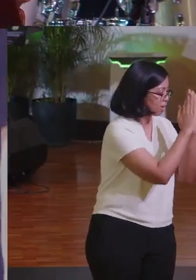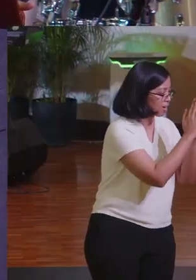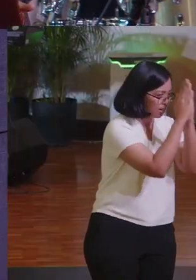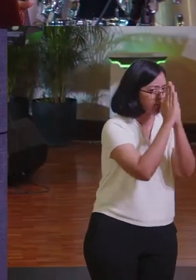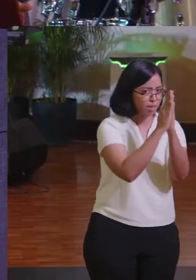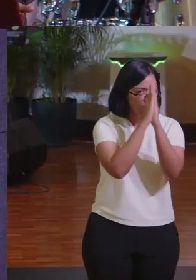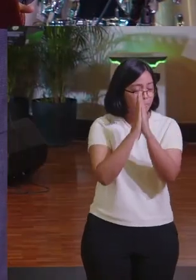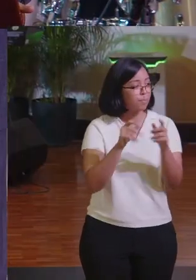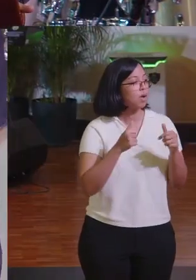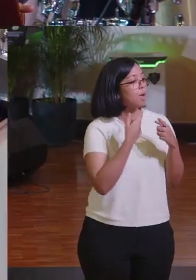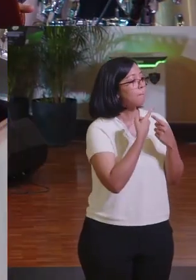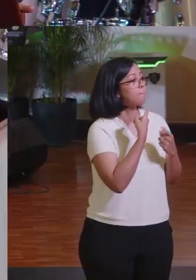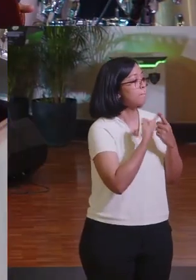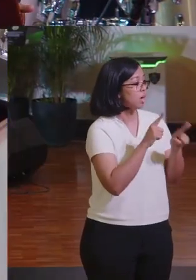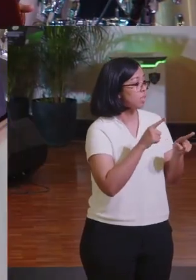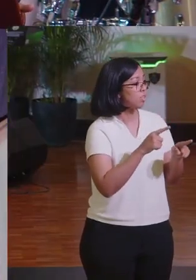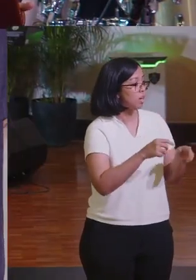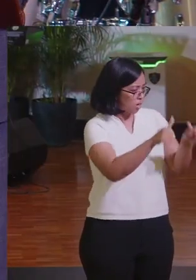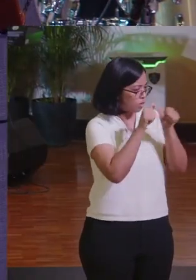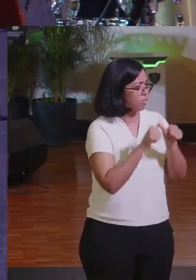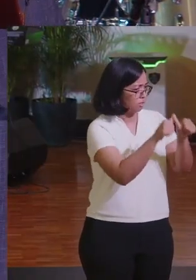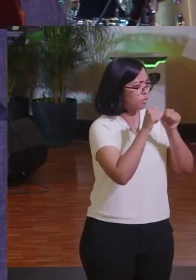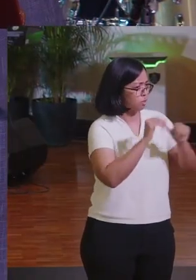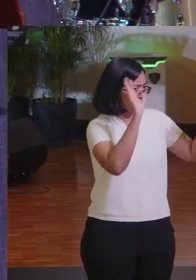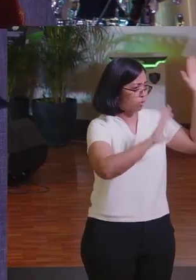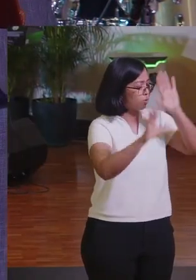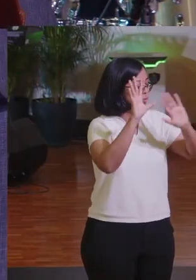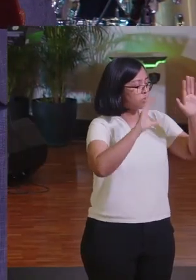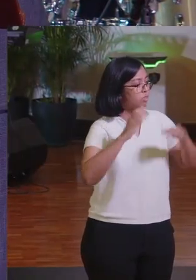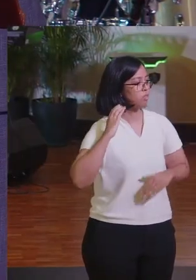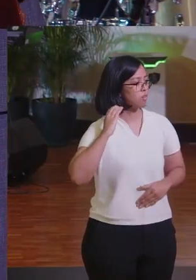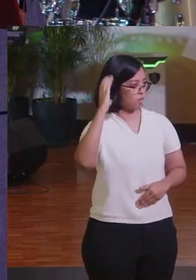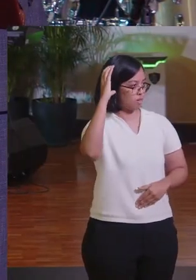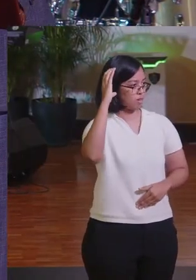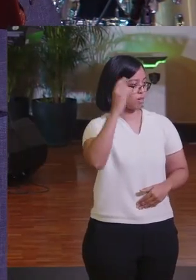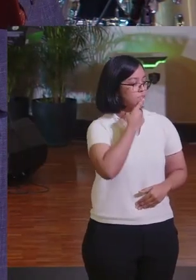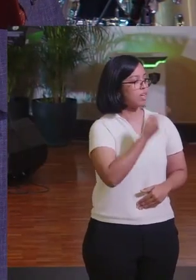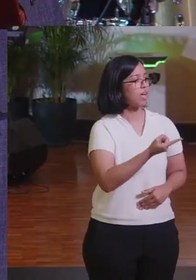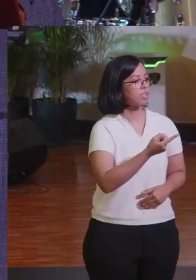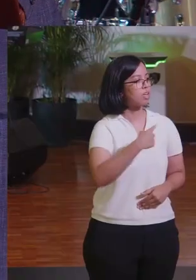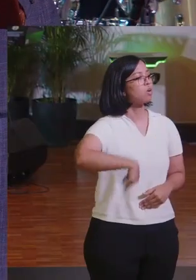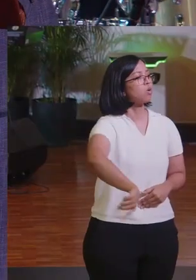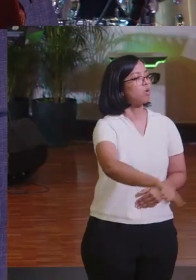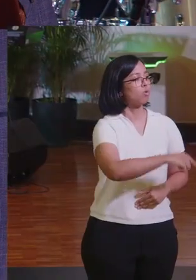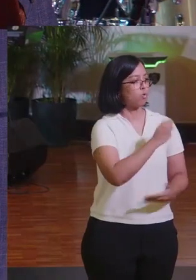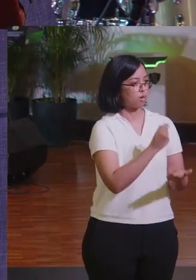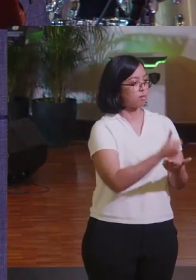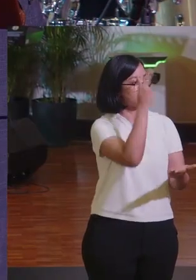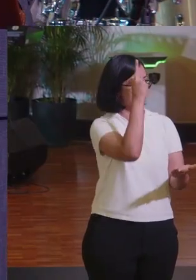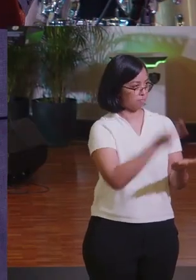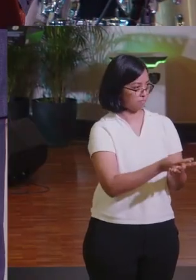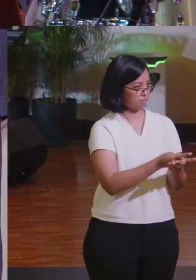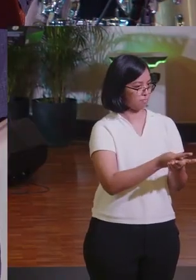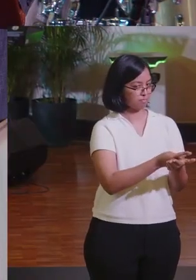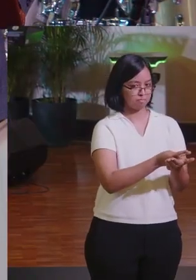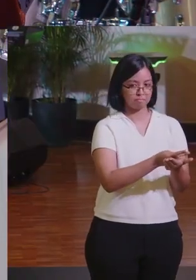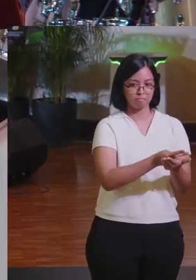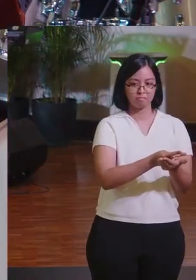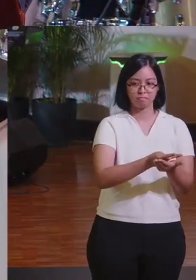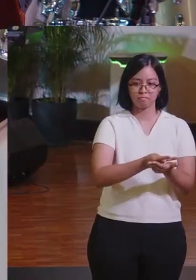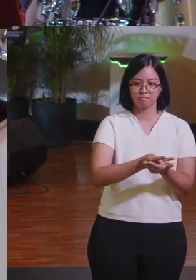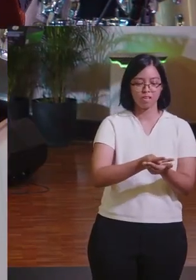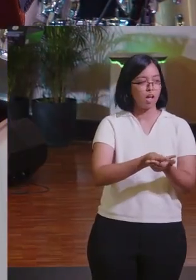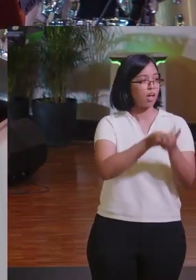rin ang bagyo. Pero yung tripulante, yung kapitan, sabi niya, mag-cast lots tayo. Magpalabunutan. At ito'y napunta